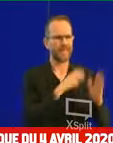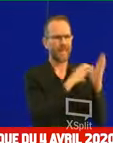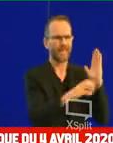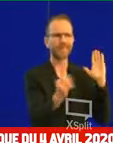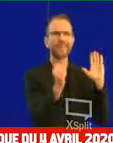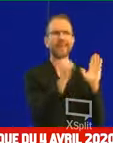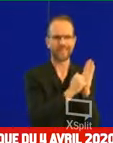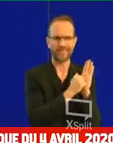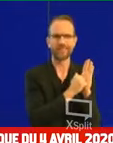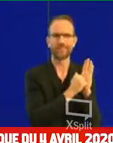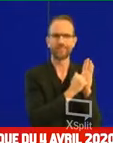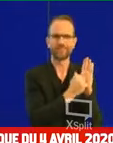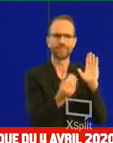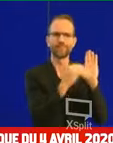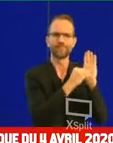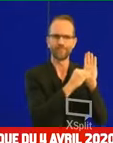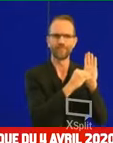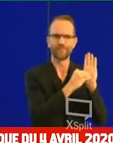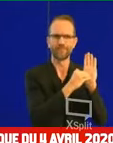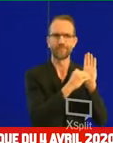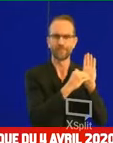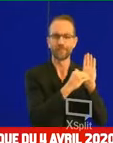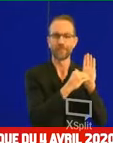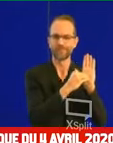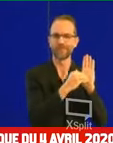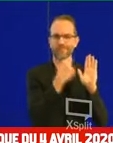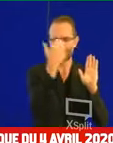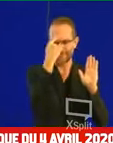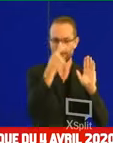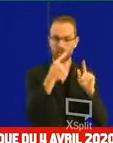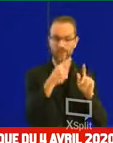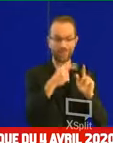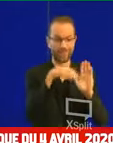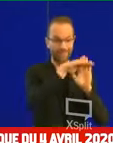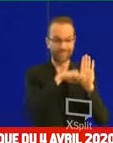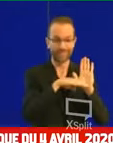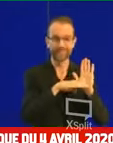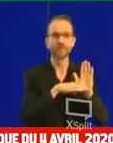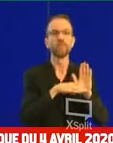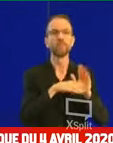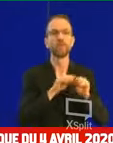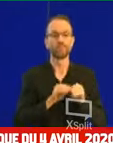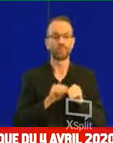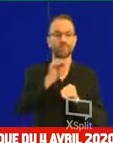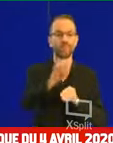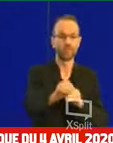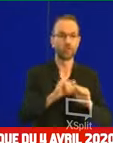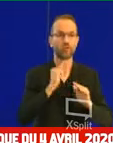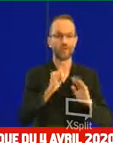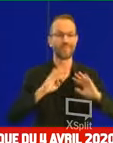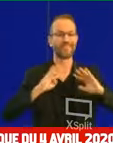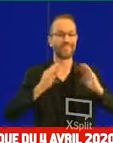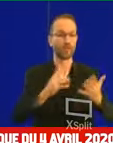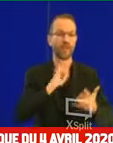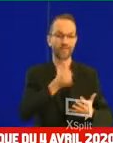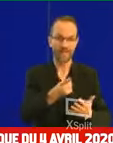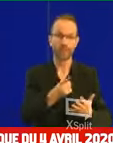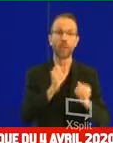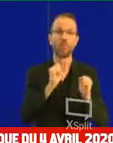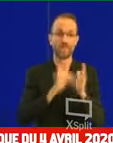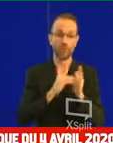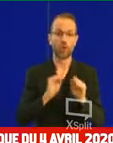avec une possibilité de prolongation complémentaire jusqu'au 3 mai cet arrêté ministériel clarifie